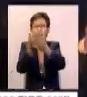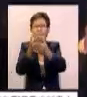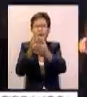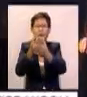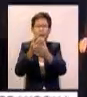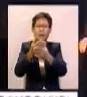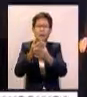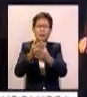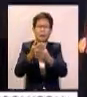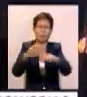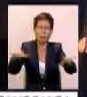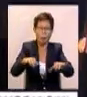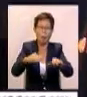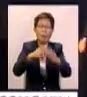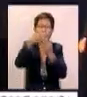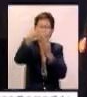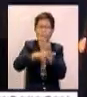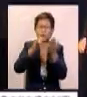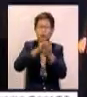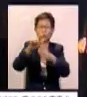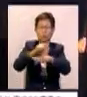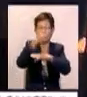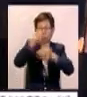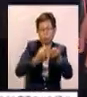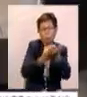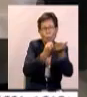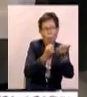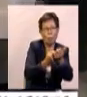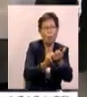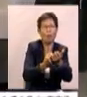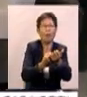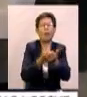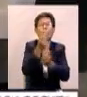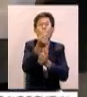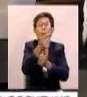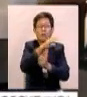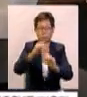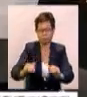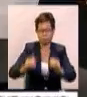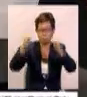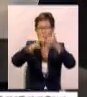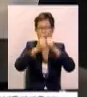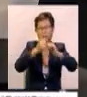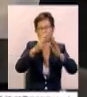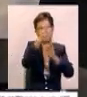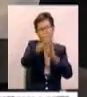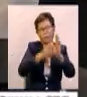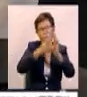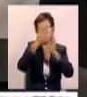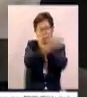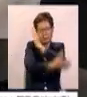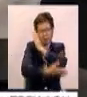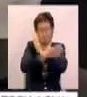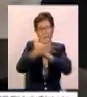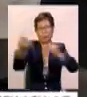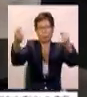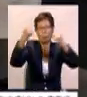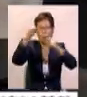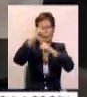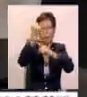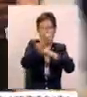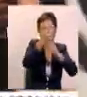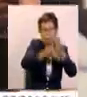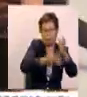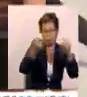projek tersebut. Ia akan digunakan untuk membiayai kos operasi dan menaik taraf Sukan Paralimpik negara. Selain memperkasa Persatuan